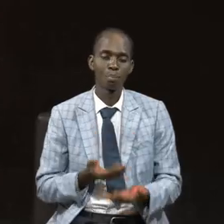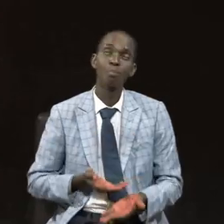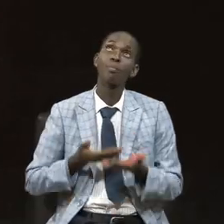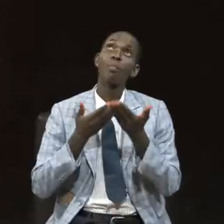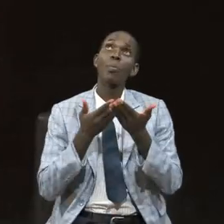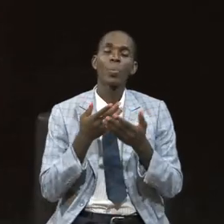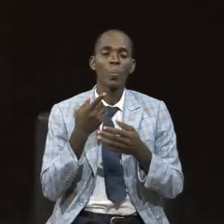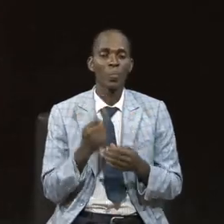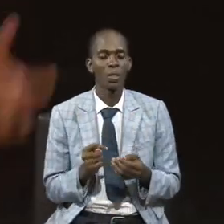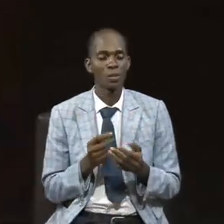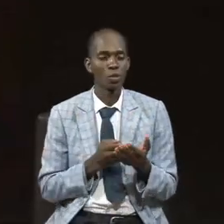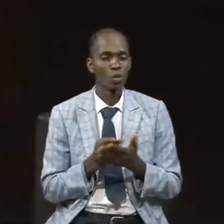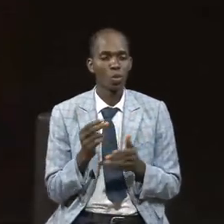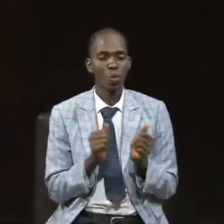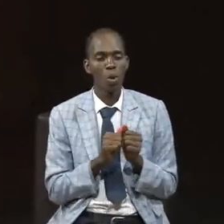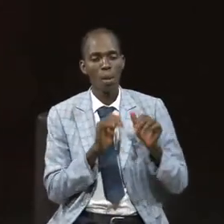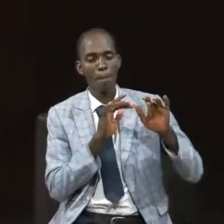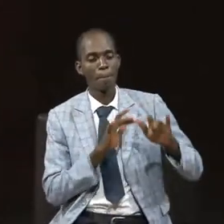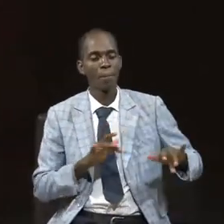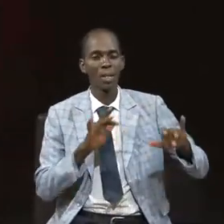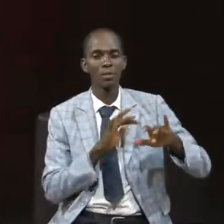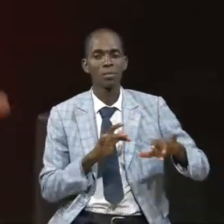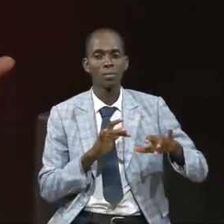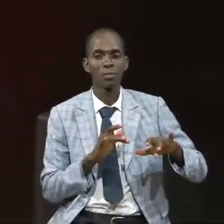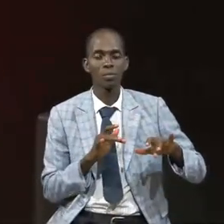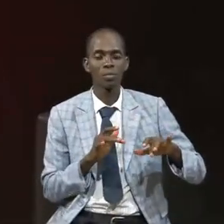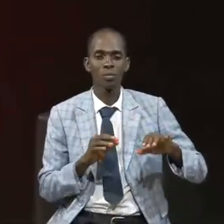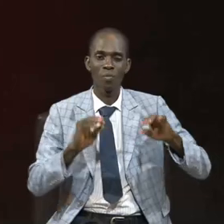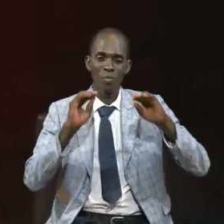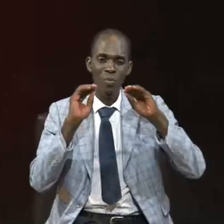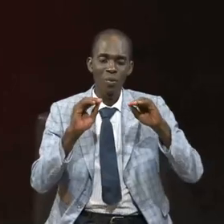L'amour présente la vérité avec miséricorde.